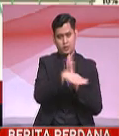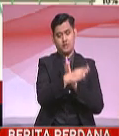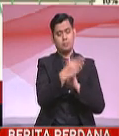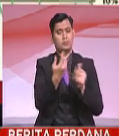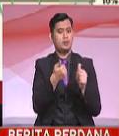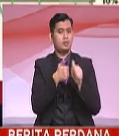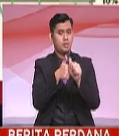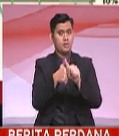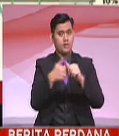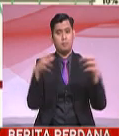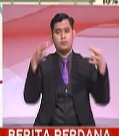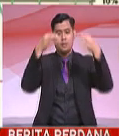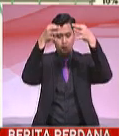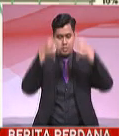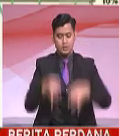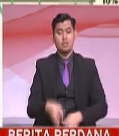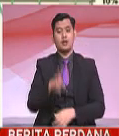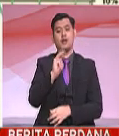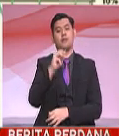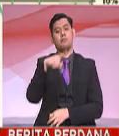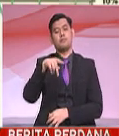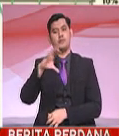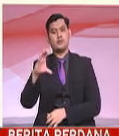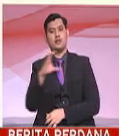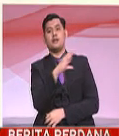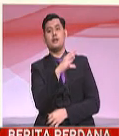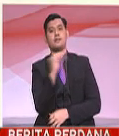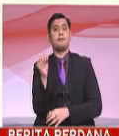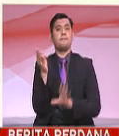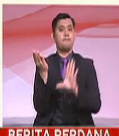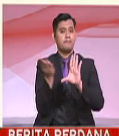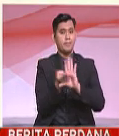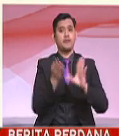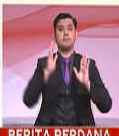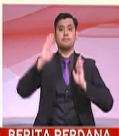keputusan Jose dasar mereka di MPC tambangnegara polisher